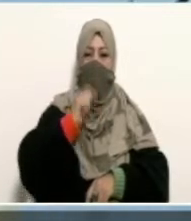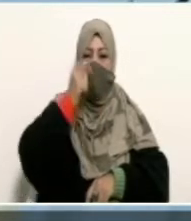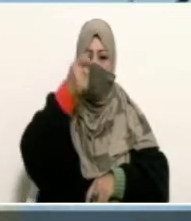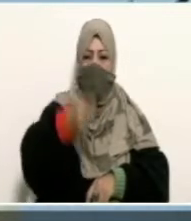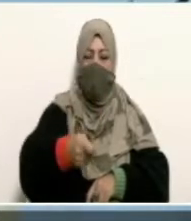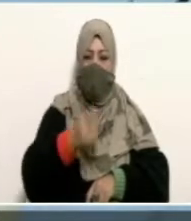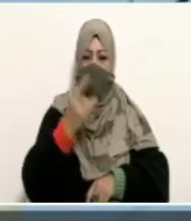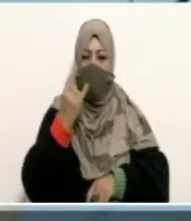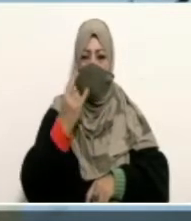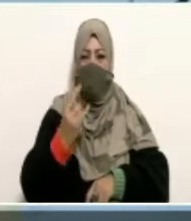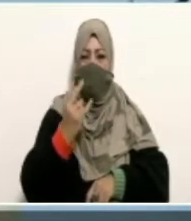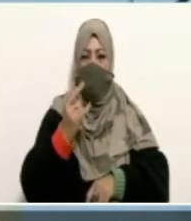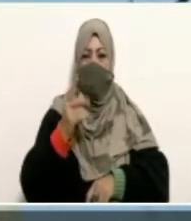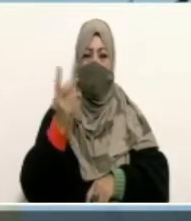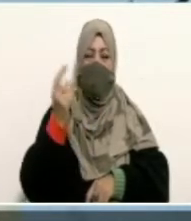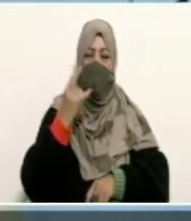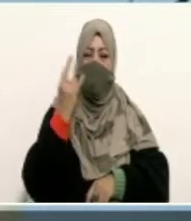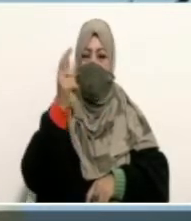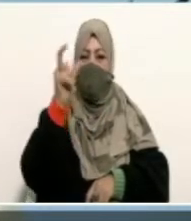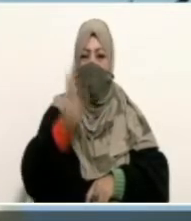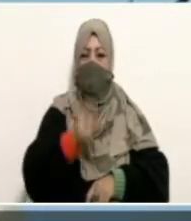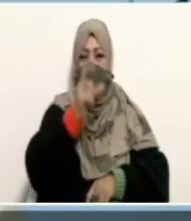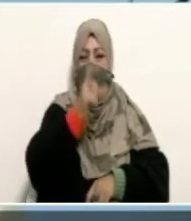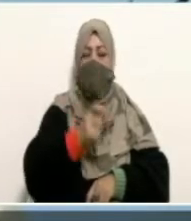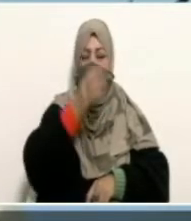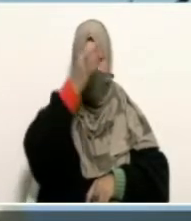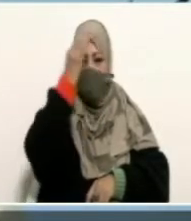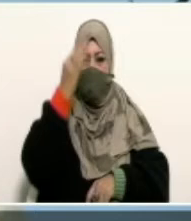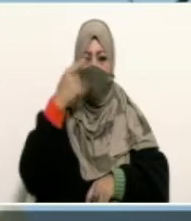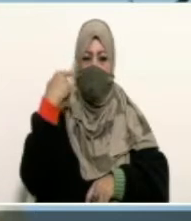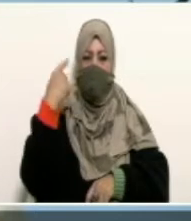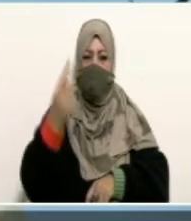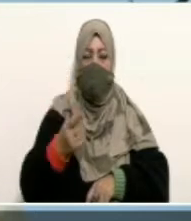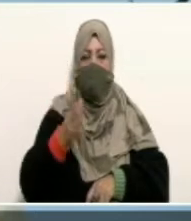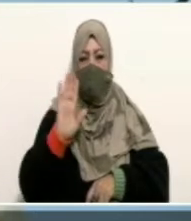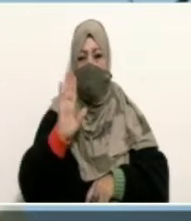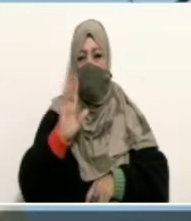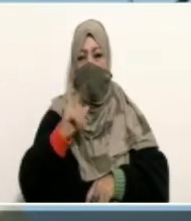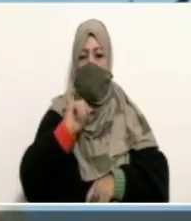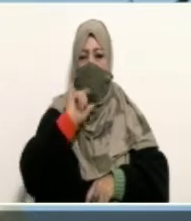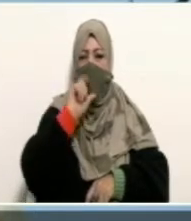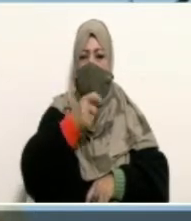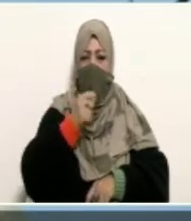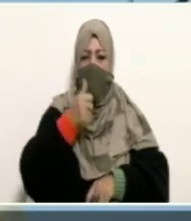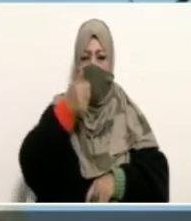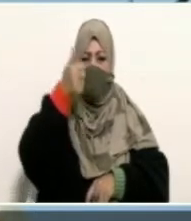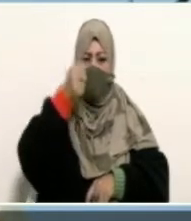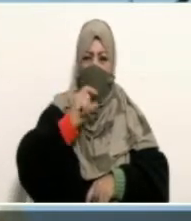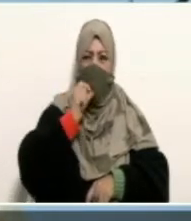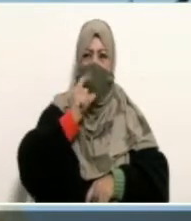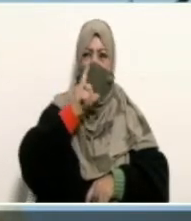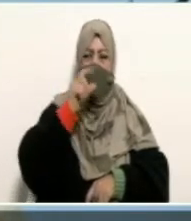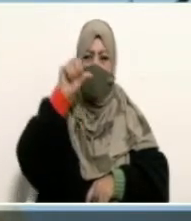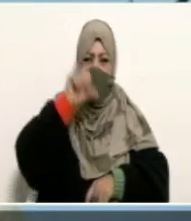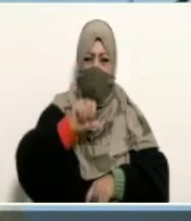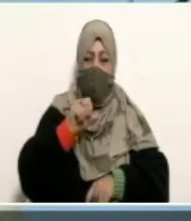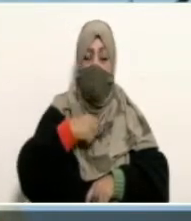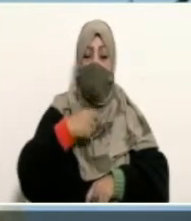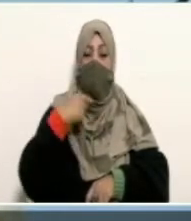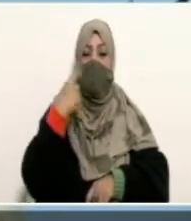تعالى التوفيق، من كانت عليه كفارات يمين فيجوز له أن يعطيها لعائلة أو لمجموعة